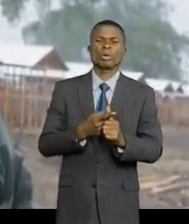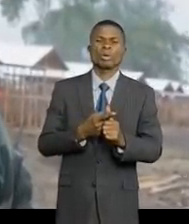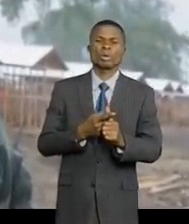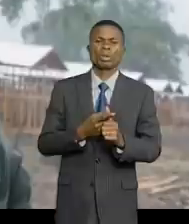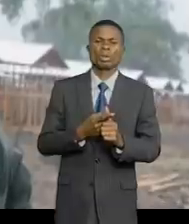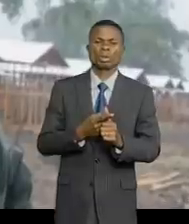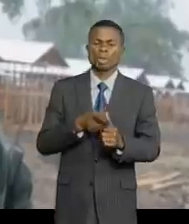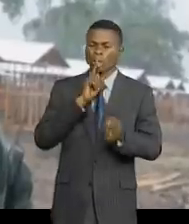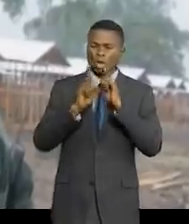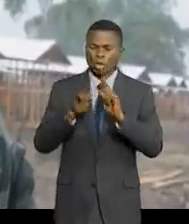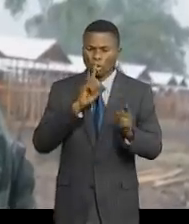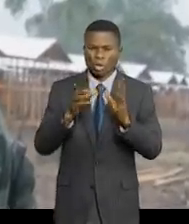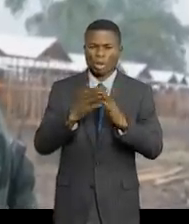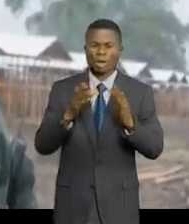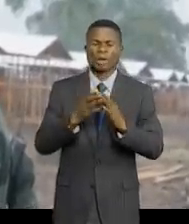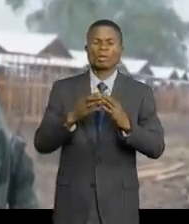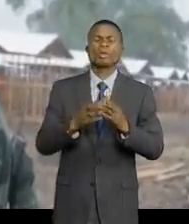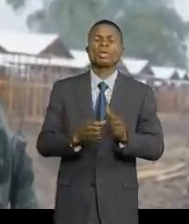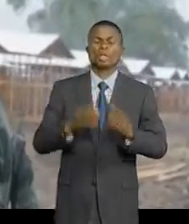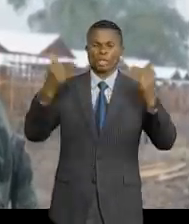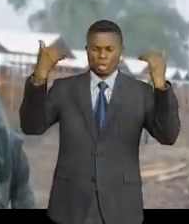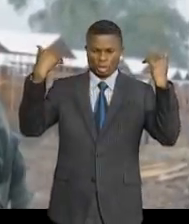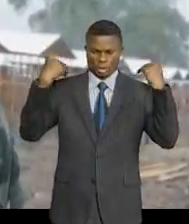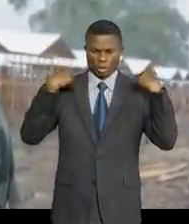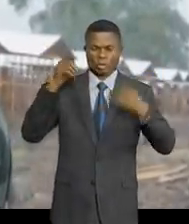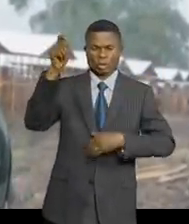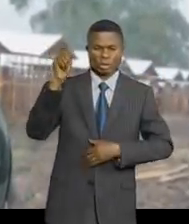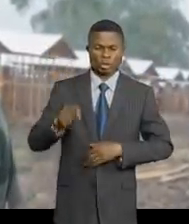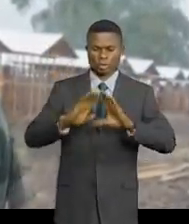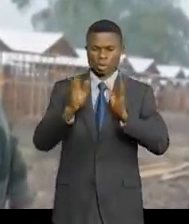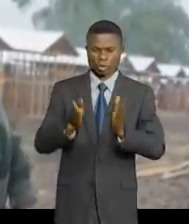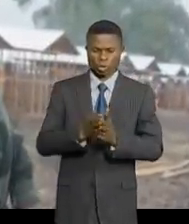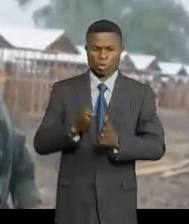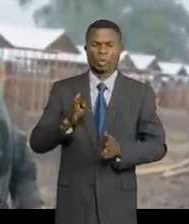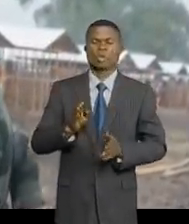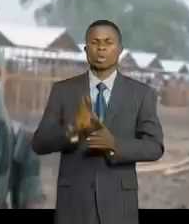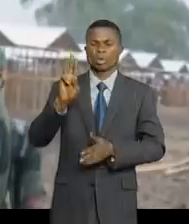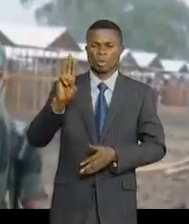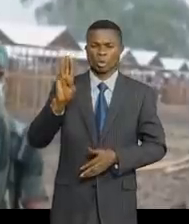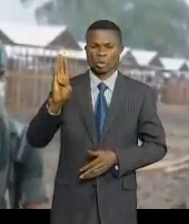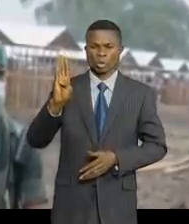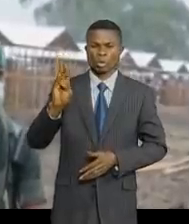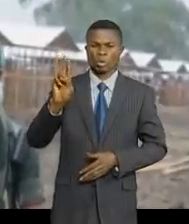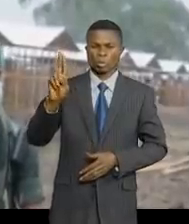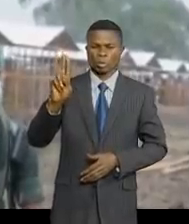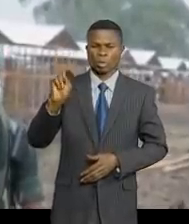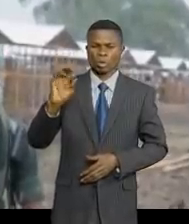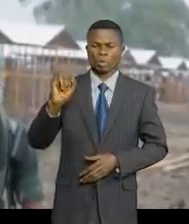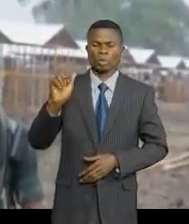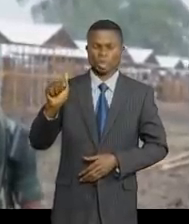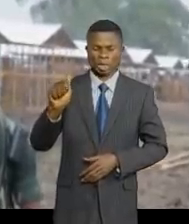une causerie morale avec les militaires qui sont venus de Lukusa via Bounia. Donc la compagnie réserve